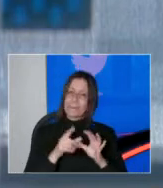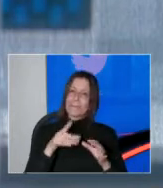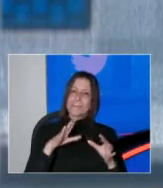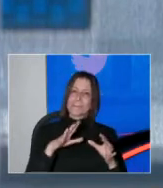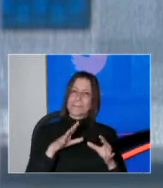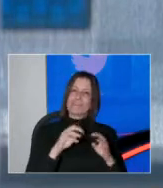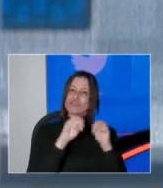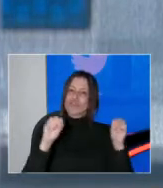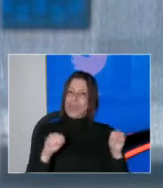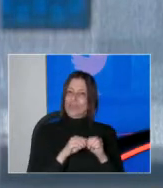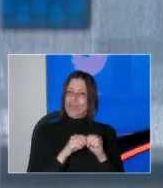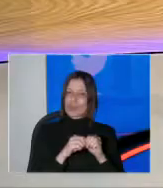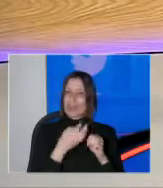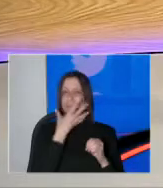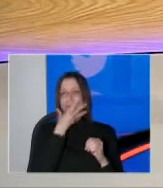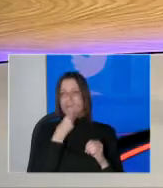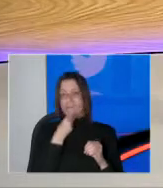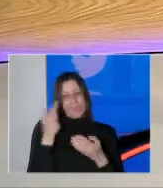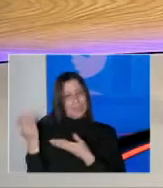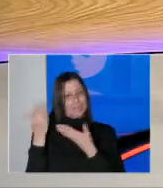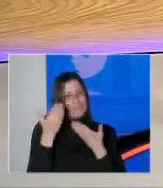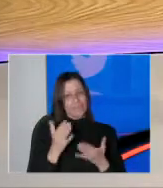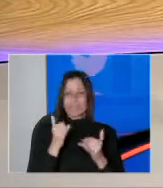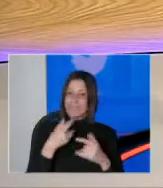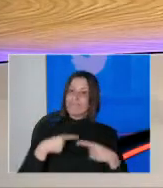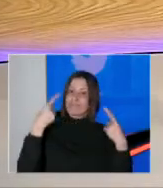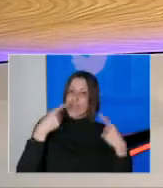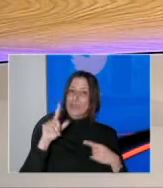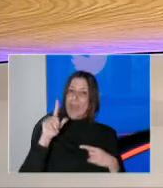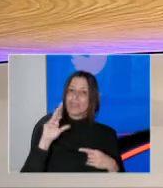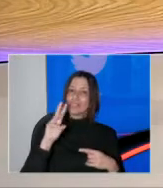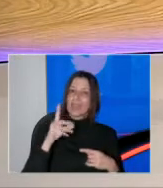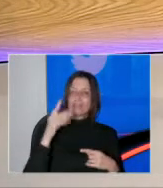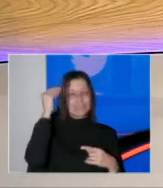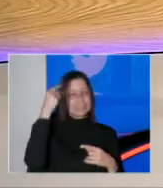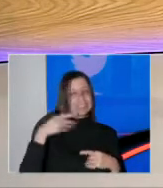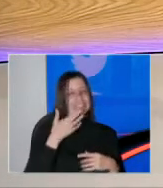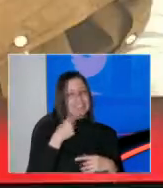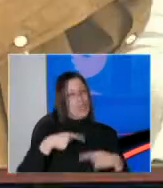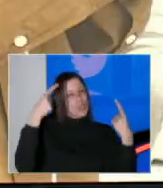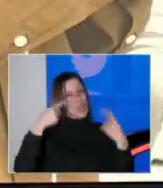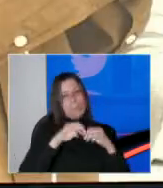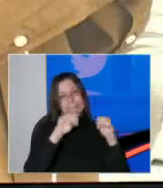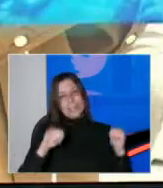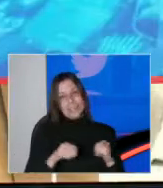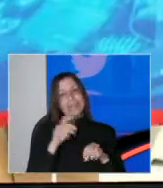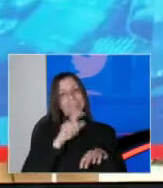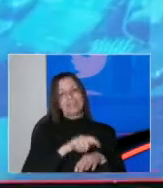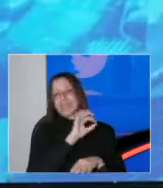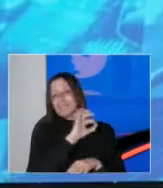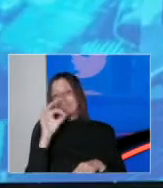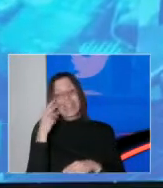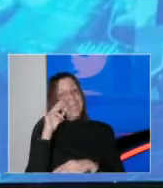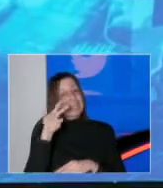משפחתיות למופת. הנה. כן, יובל, היום למד שבט, מציינים בישראל את יום המשפחה, וזה זמן מצוין